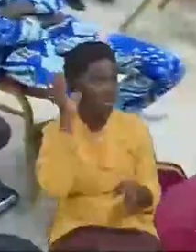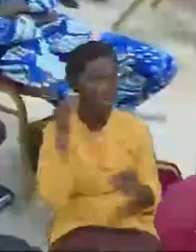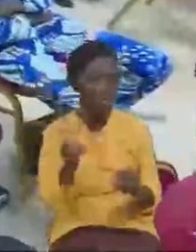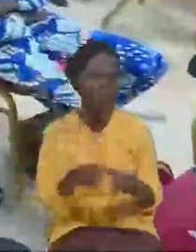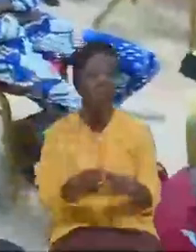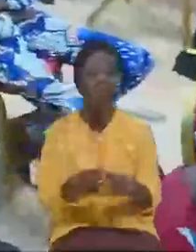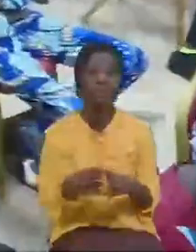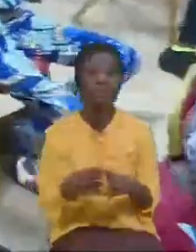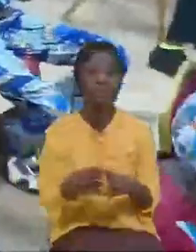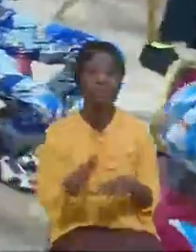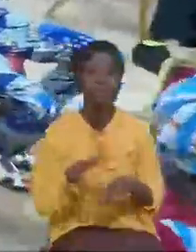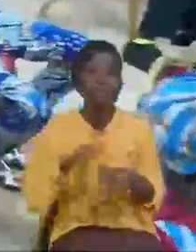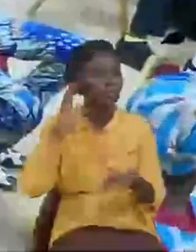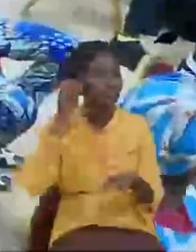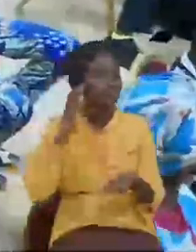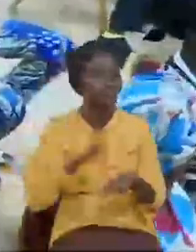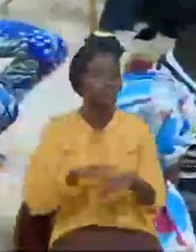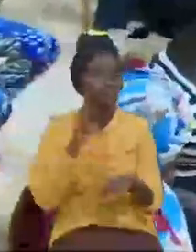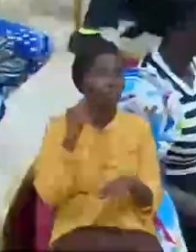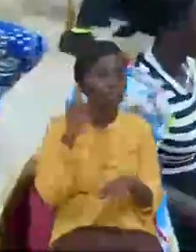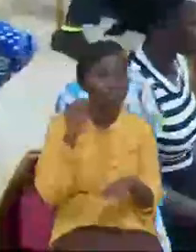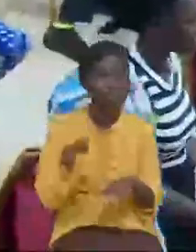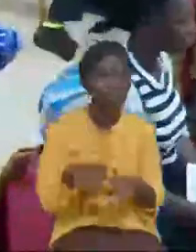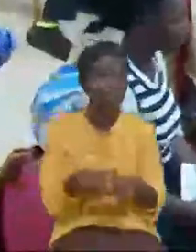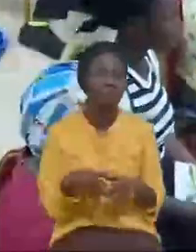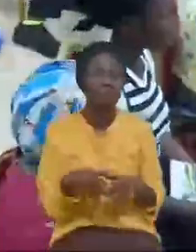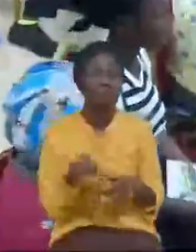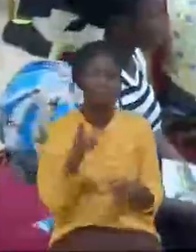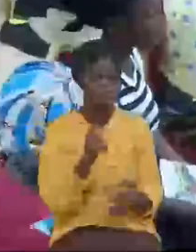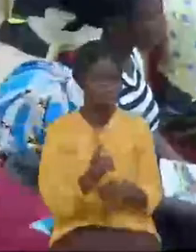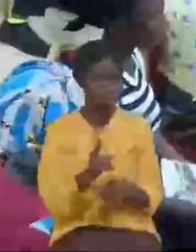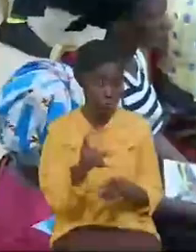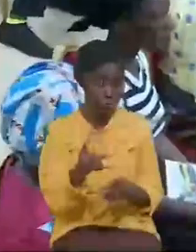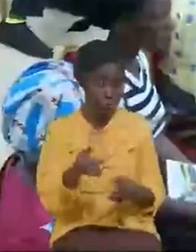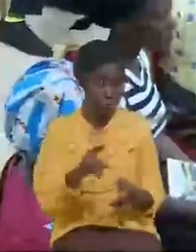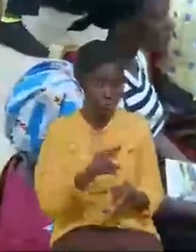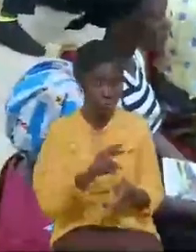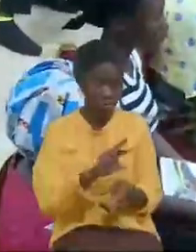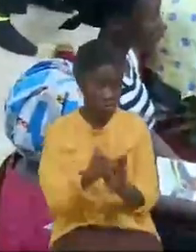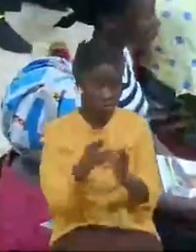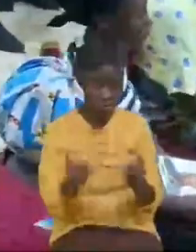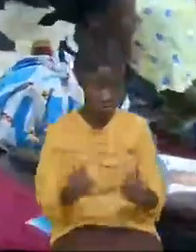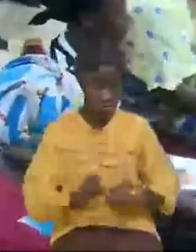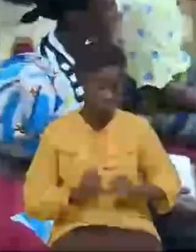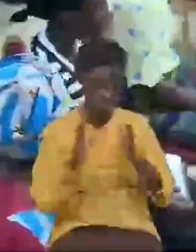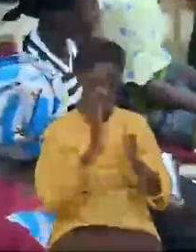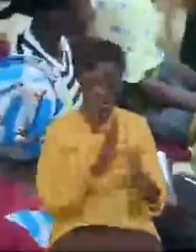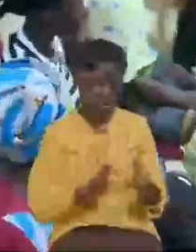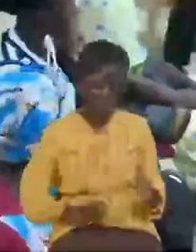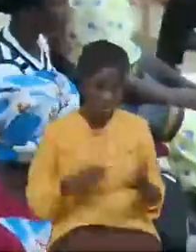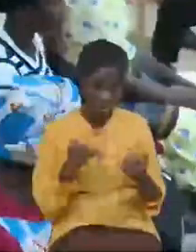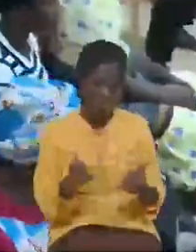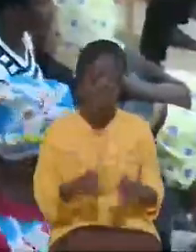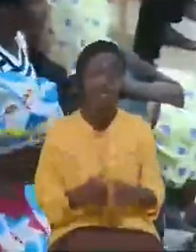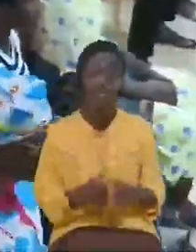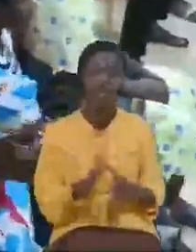le message à la radio ou à la télé, vous venez de soumettre votre vie au Seigneur. Alors envoyez-nous